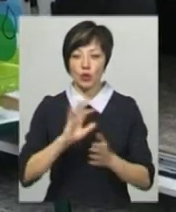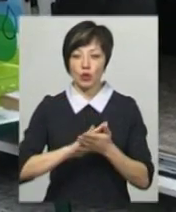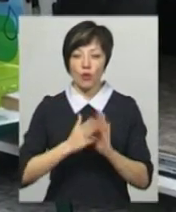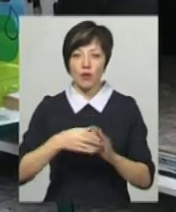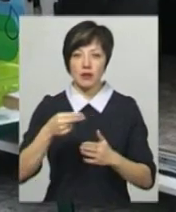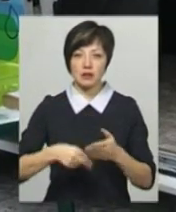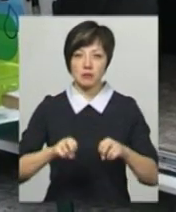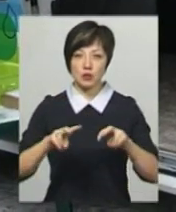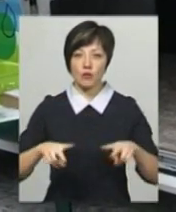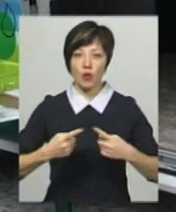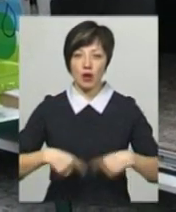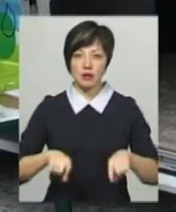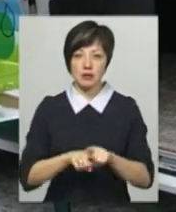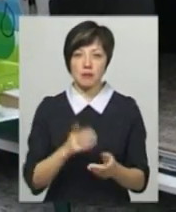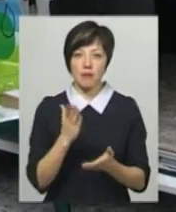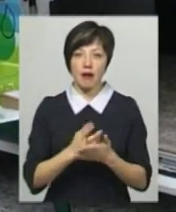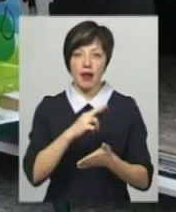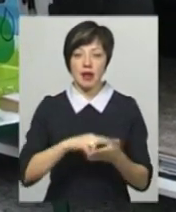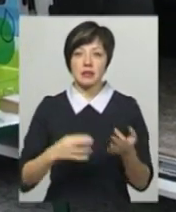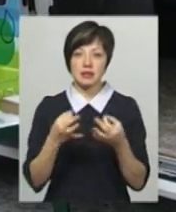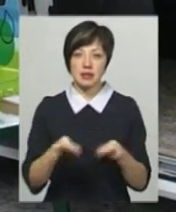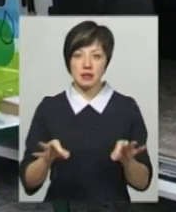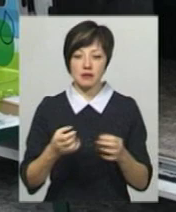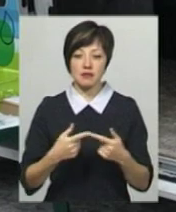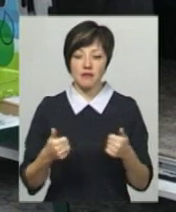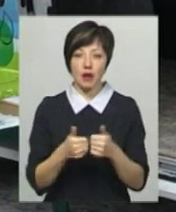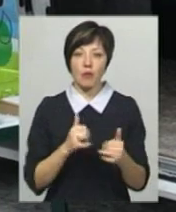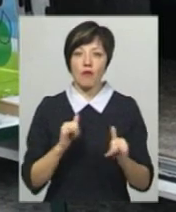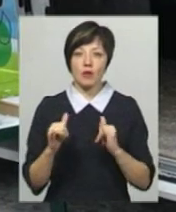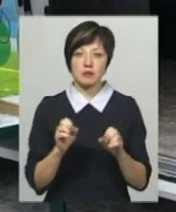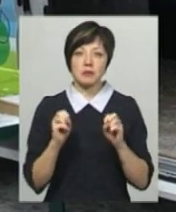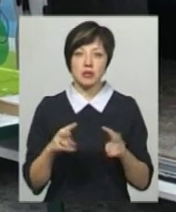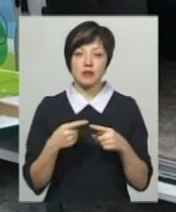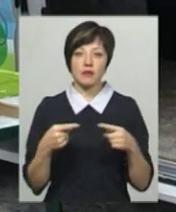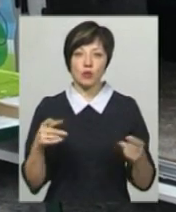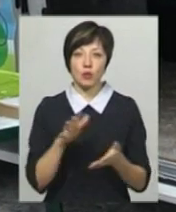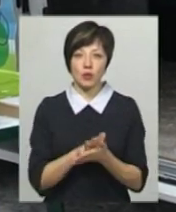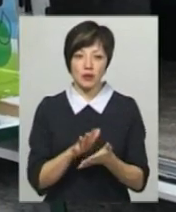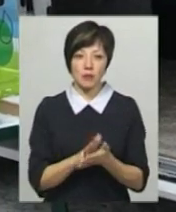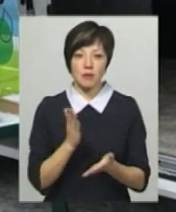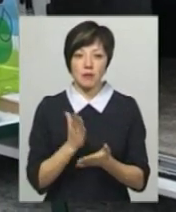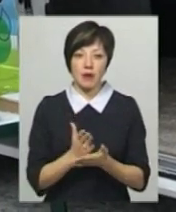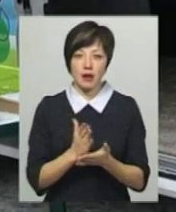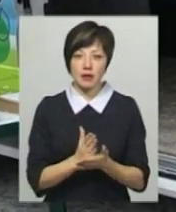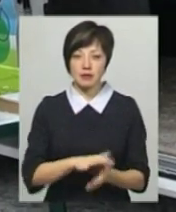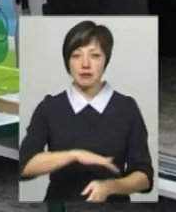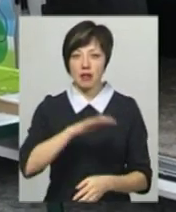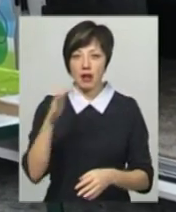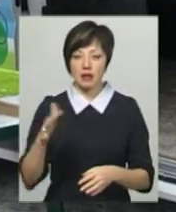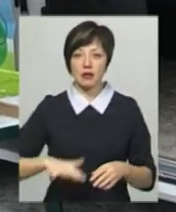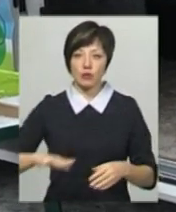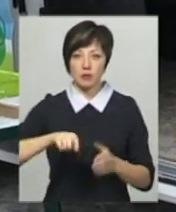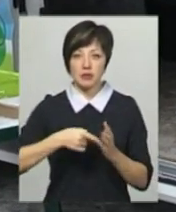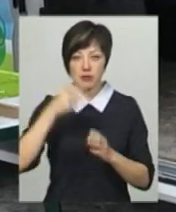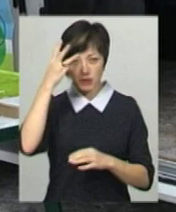з спеціалізованою організацією, яка має ліцензію на у сфері поводження з небезпечними відходами, яка має ліцензований склад на території міста Хмельницького, куди